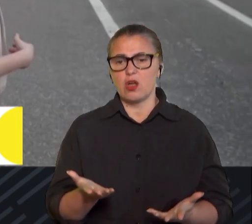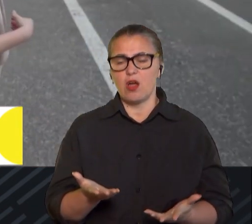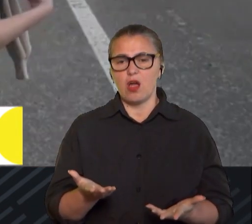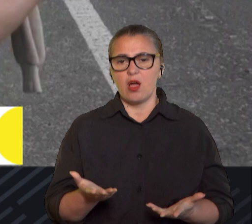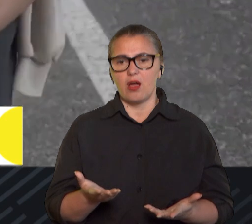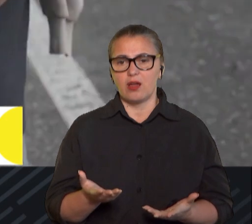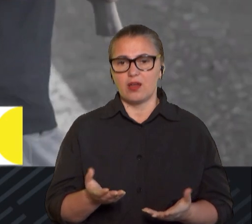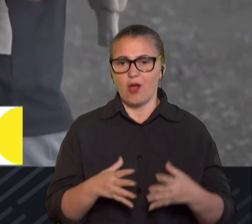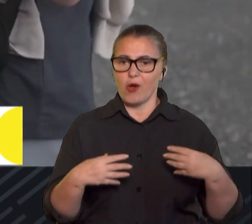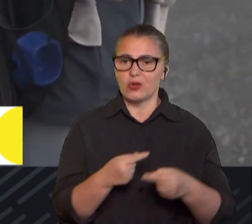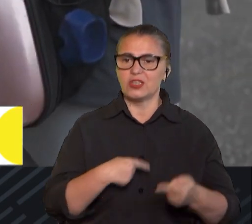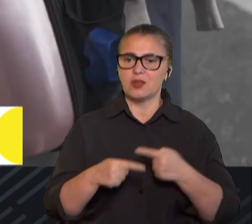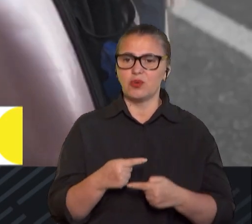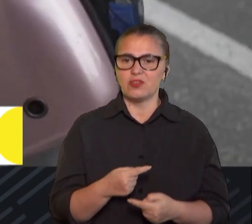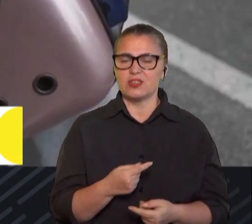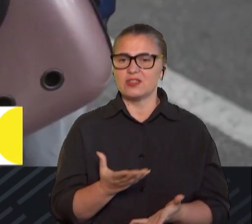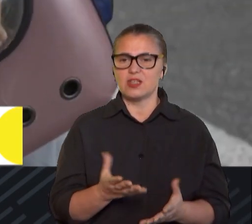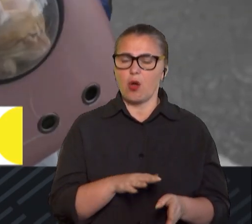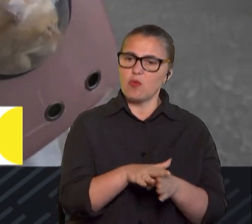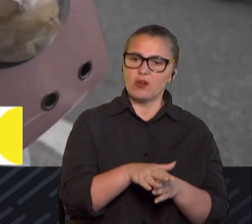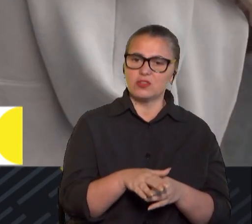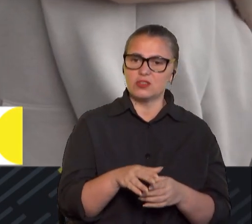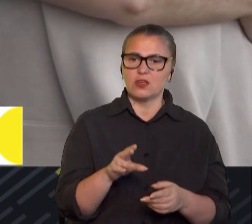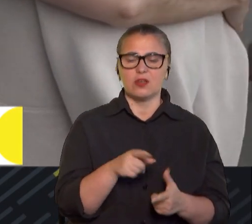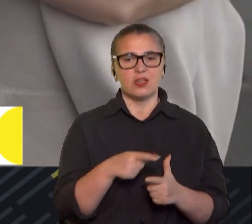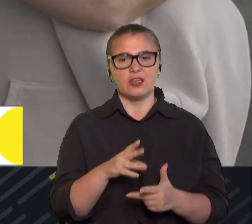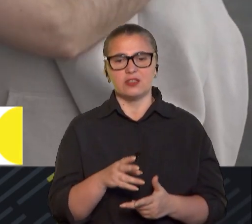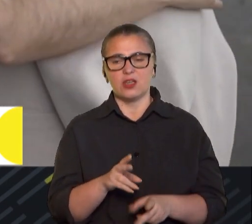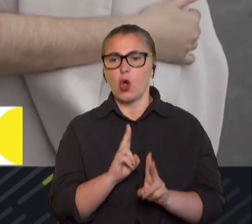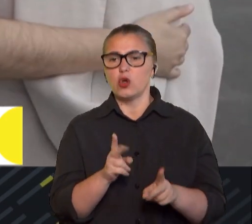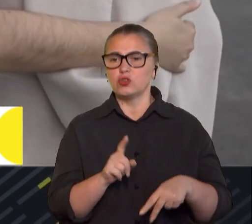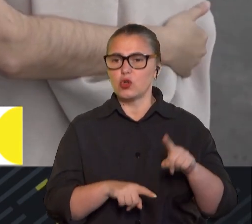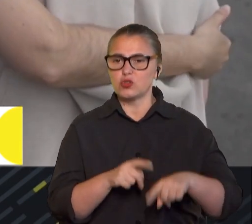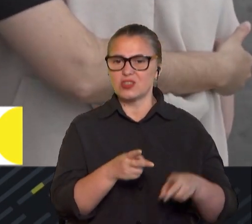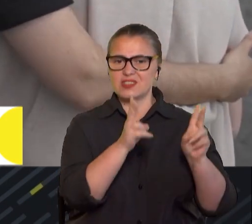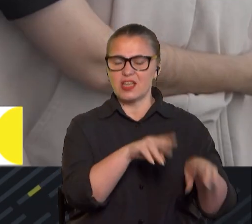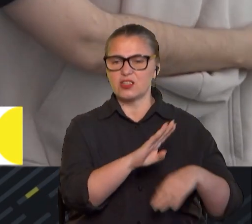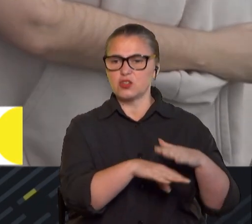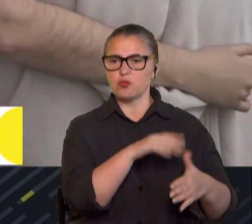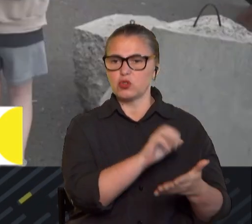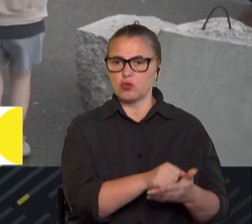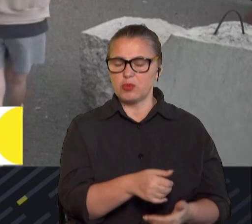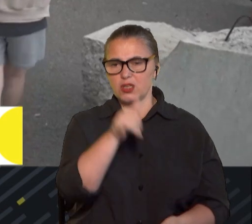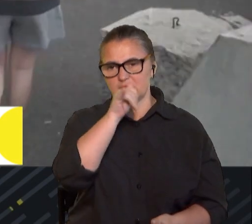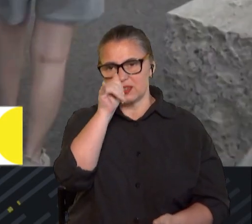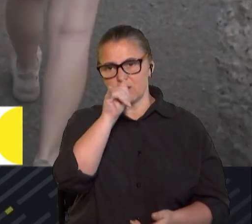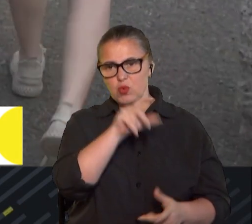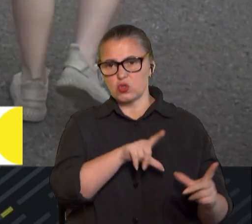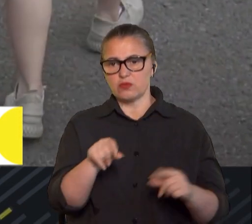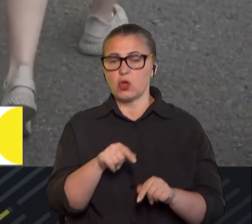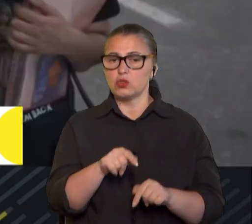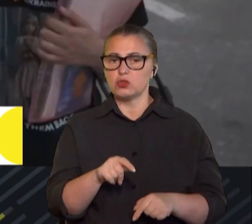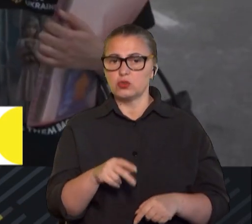складі повернулася родина. Якщо в окупації залишилася тітка, бабуся чи ще щось, з якихось причин не можуть виїхати, тут